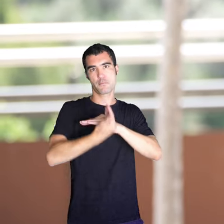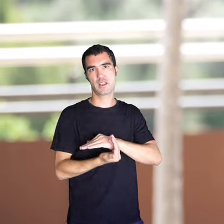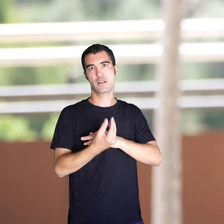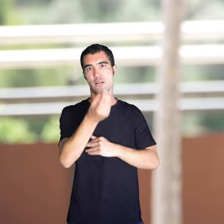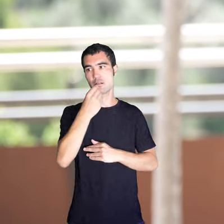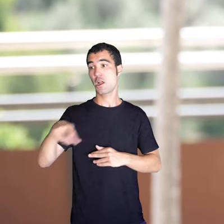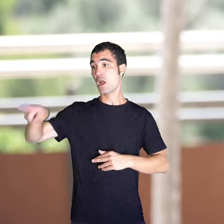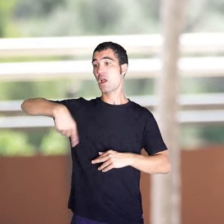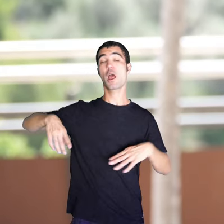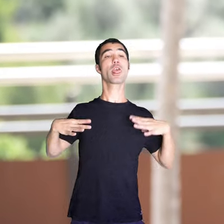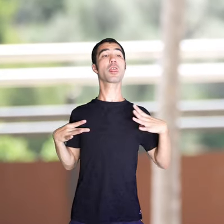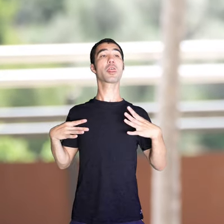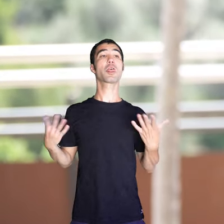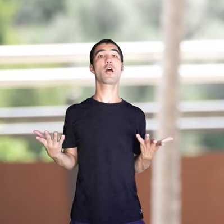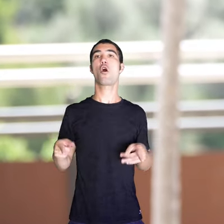no té per què